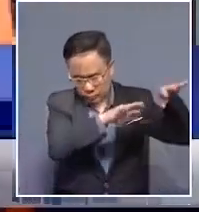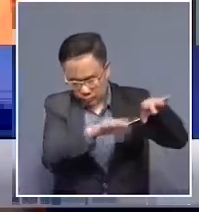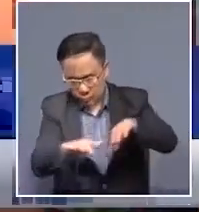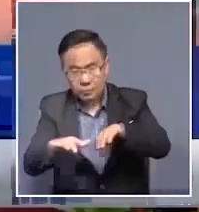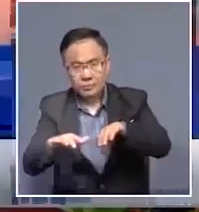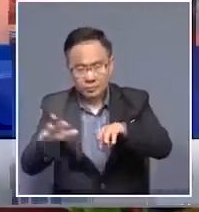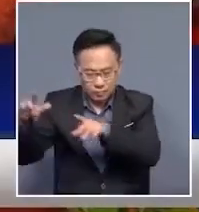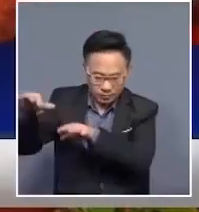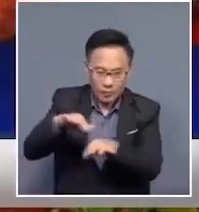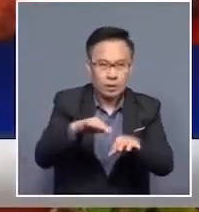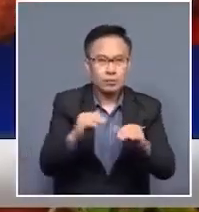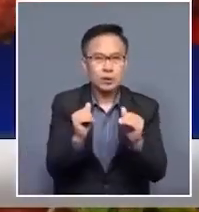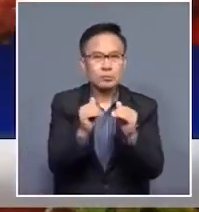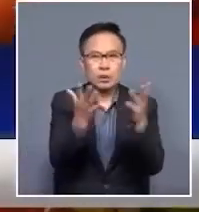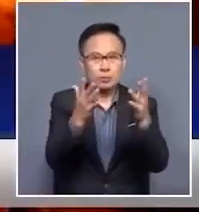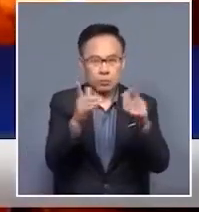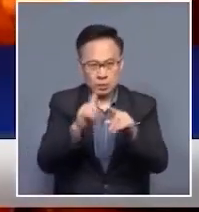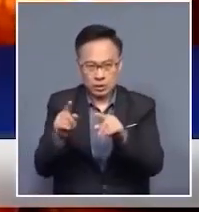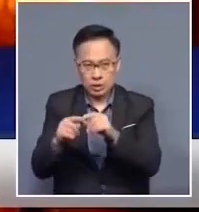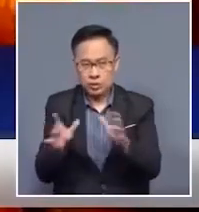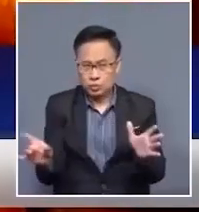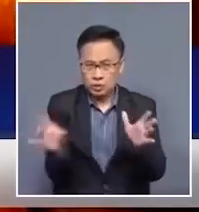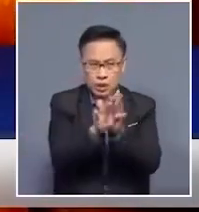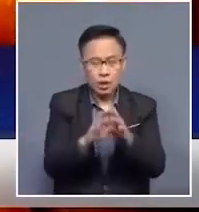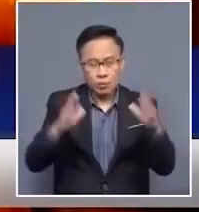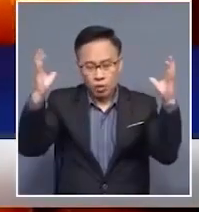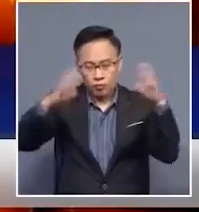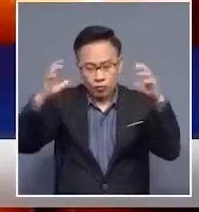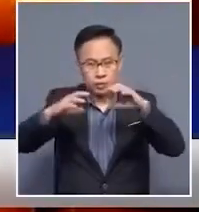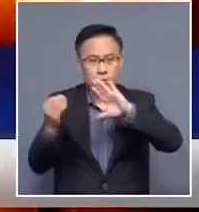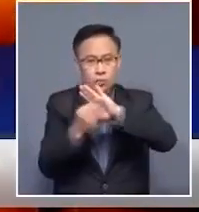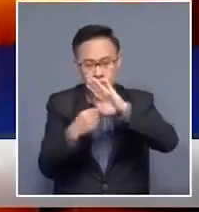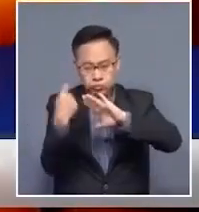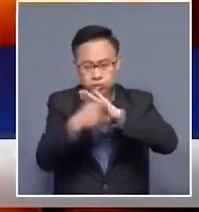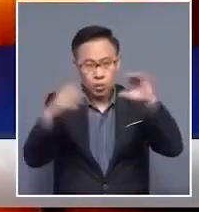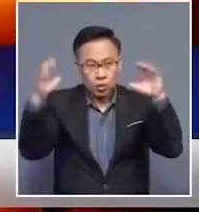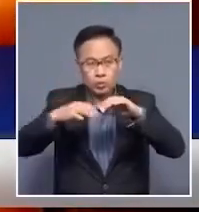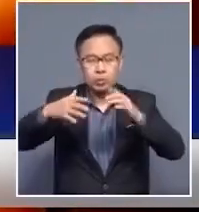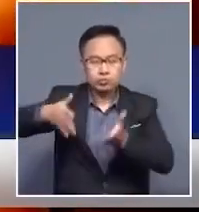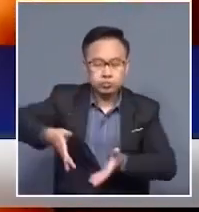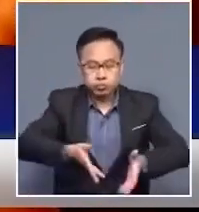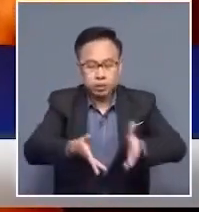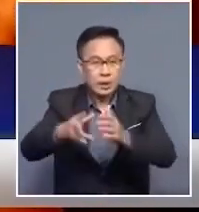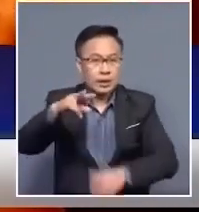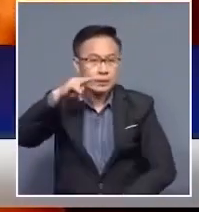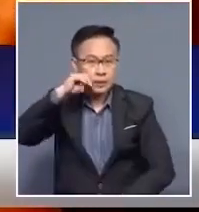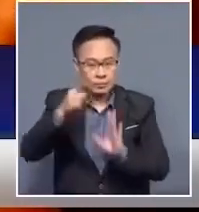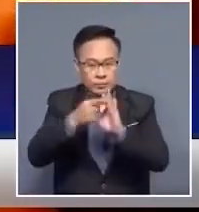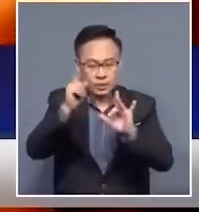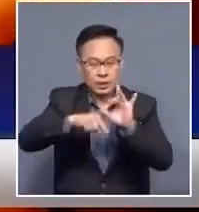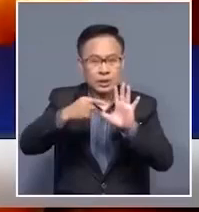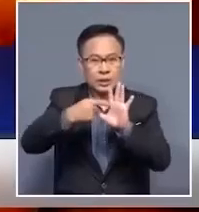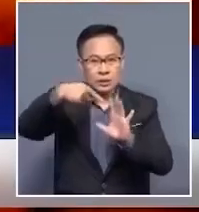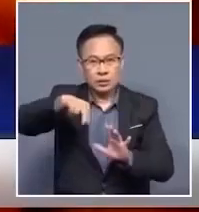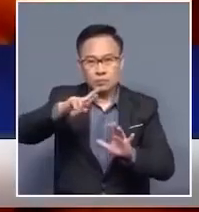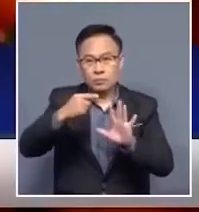การสูบเพราะนั้นจุดหมายปลายทางของน้ำที่เกิดจากฝนในกทม.ทั้งหมดก็อยู่ตกอยู่ที่แม่น้ำเจ้าพระยาก็ได้มองภาพเป็น3ส่วนว่าน้ำที่อยู่บน